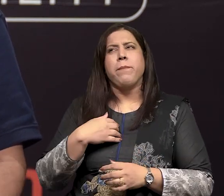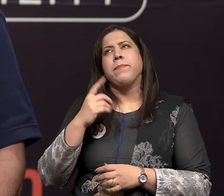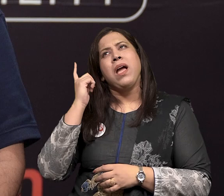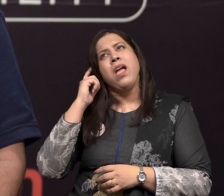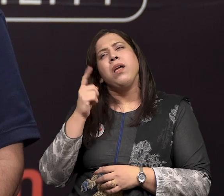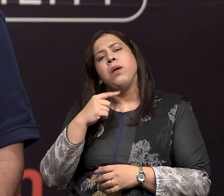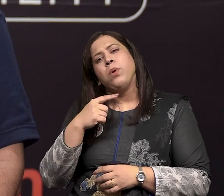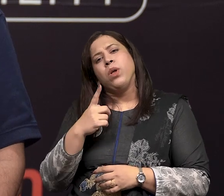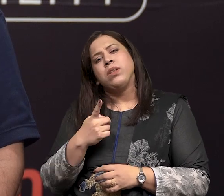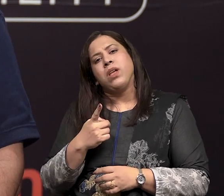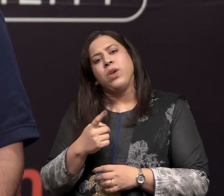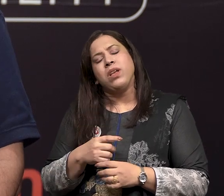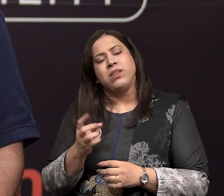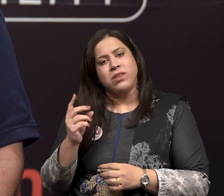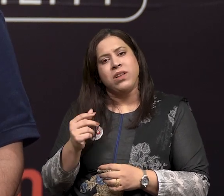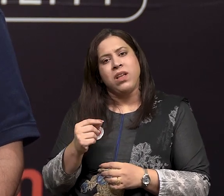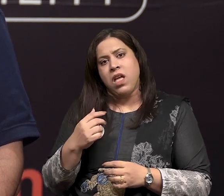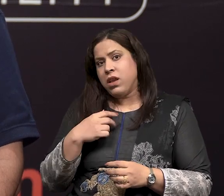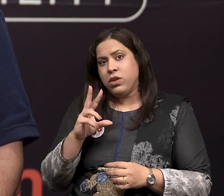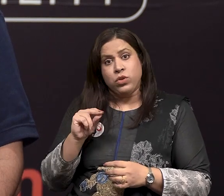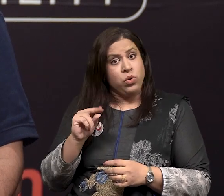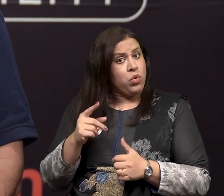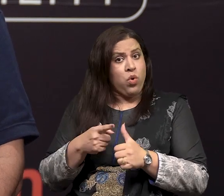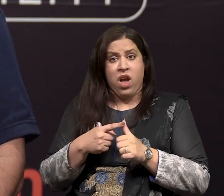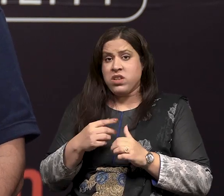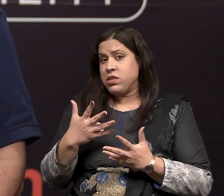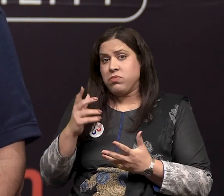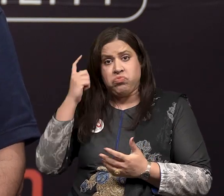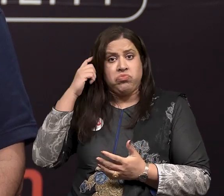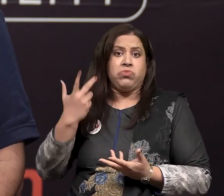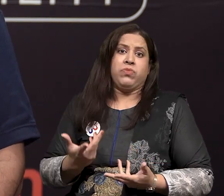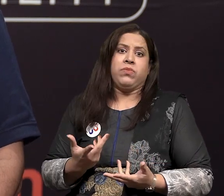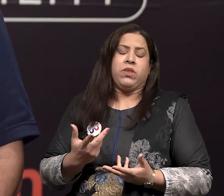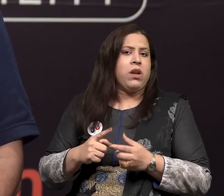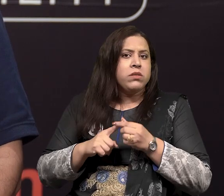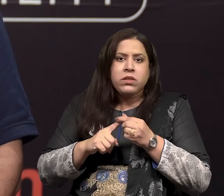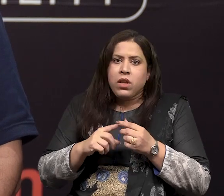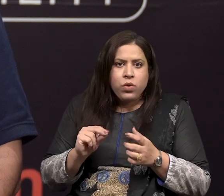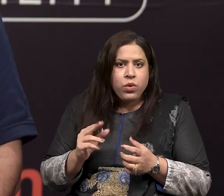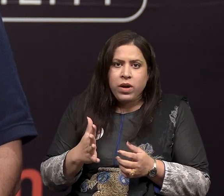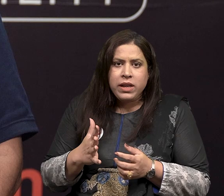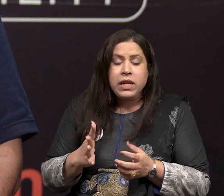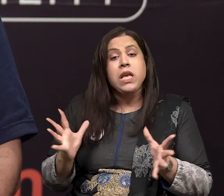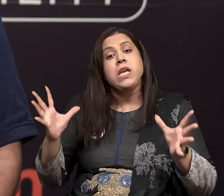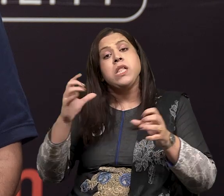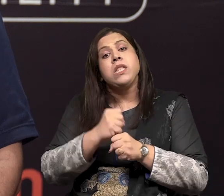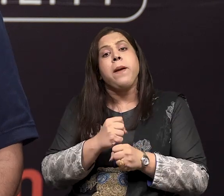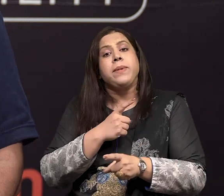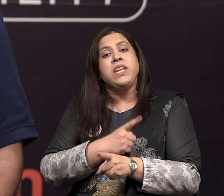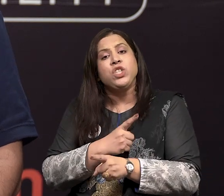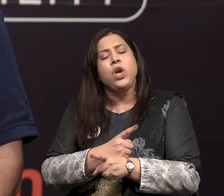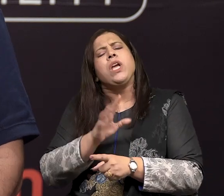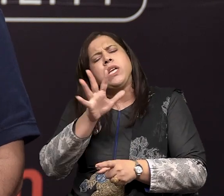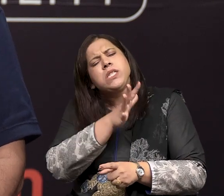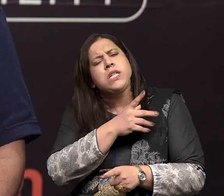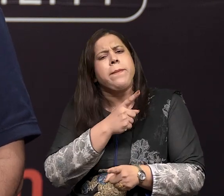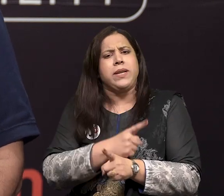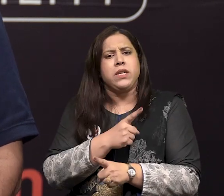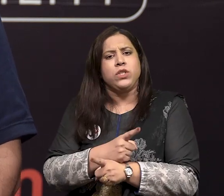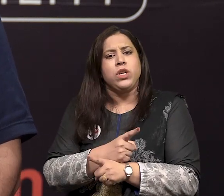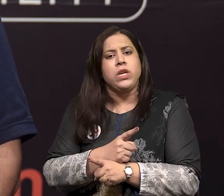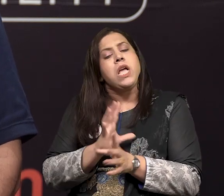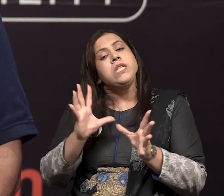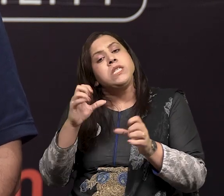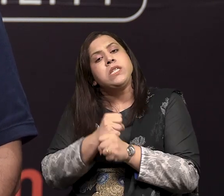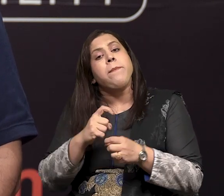प्रॉब्ली आई डोंट नो द आंसर. एंड ज़रूरी नहीं होता कि हर टीचर को या किसी भी टीचर को हर क्वेश्चन